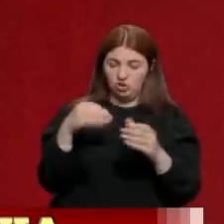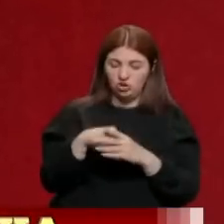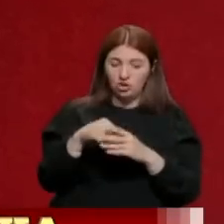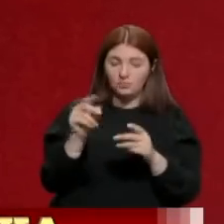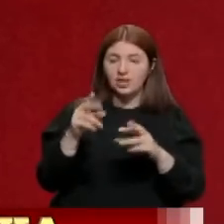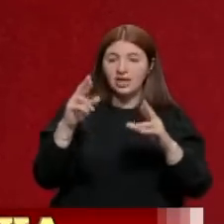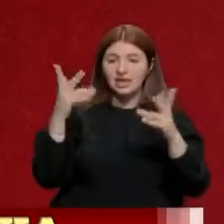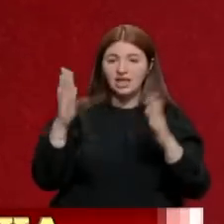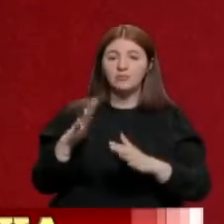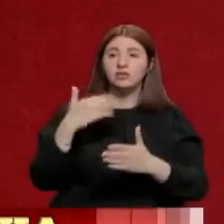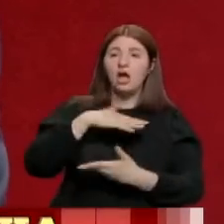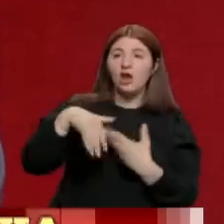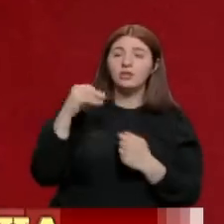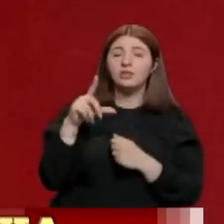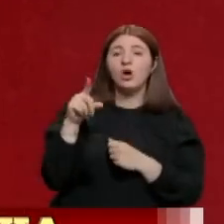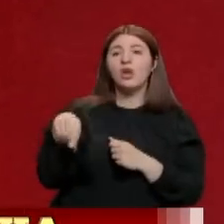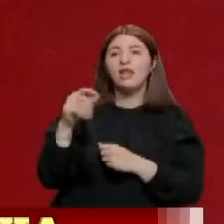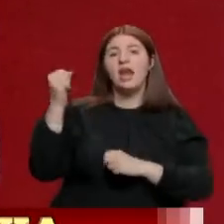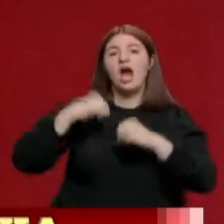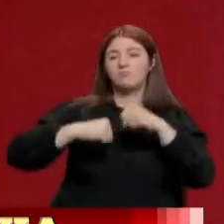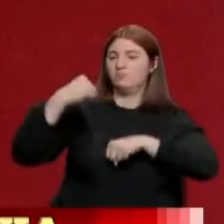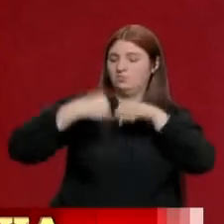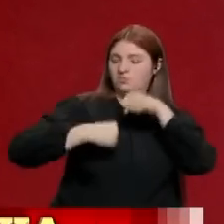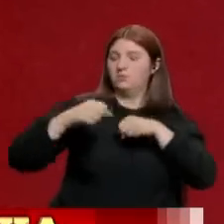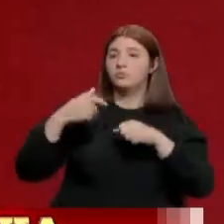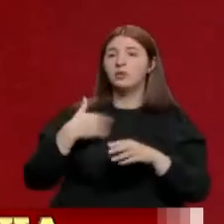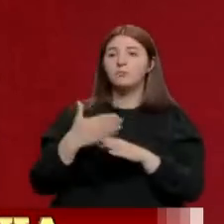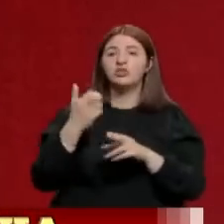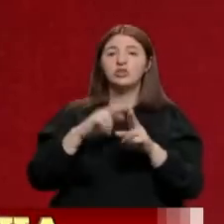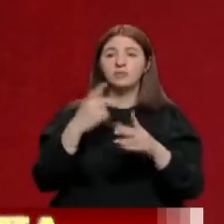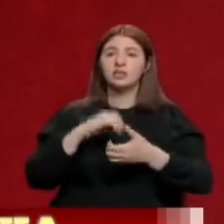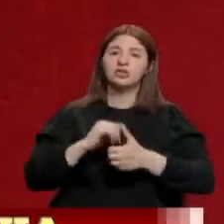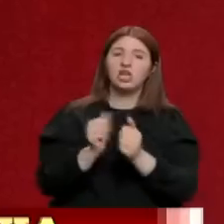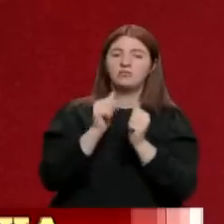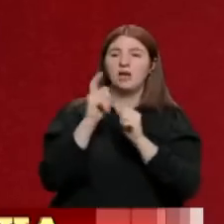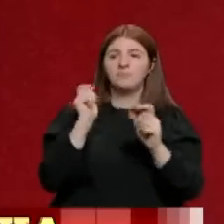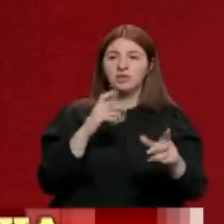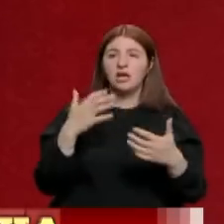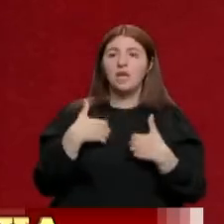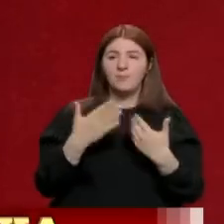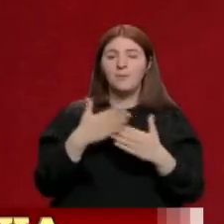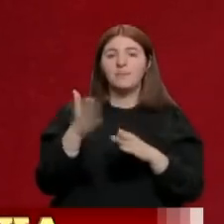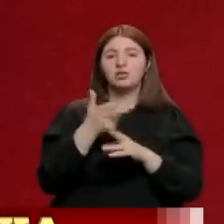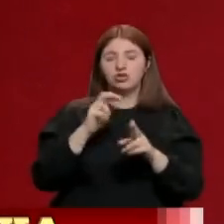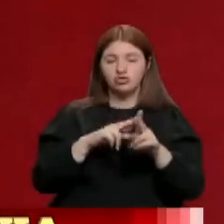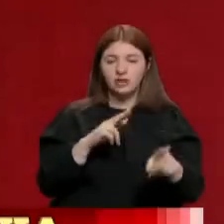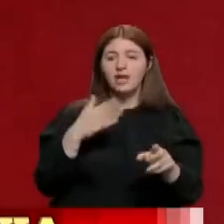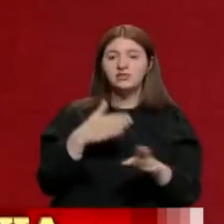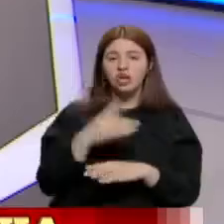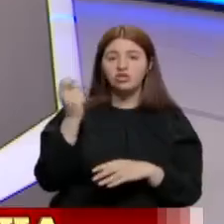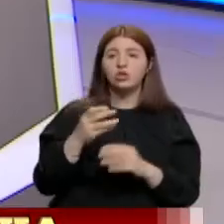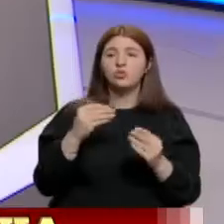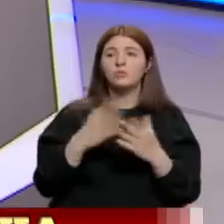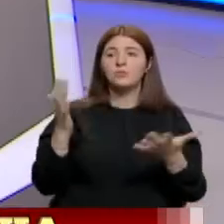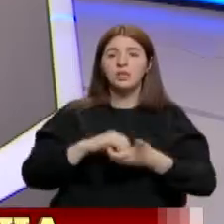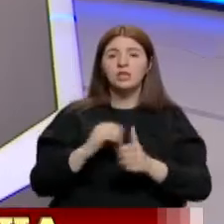yıkımın yaralarının sarılması lazım ama onlar rakip görüyorlar. Mesela biz Pazarcık'ta bir dayanışma kurduk. Kahramanmaraş, Pazarcık'ta. Gerçekten çok